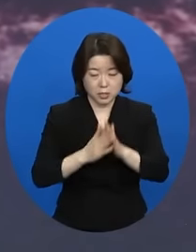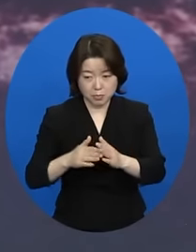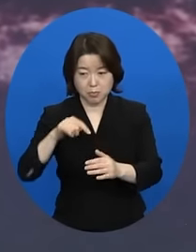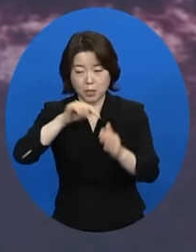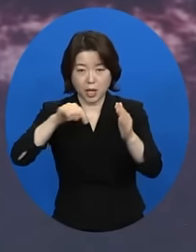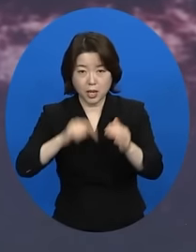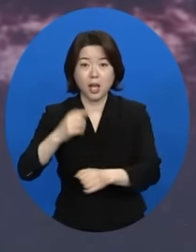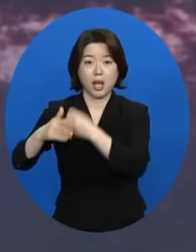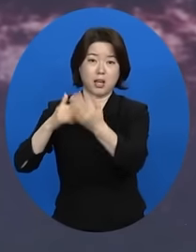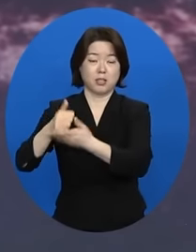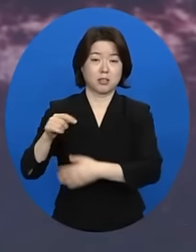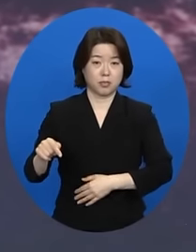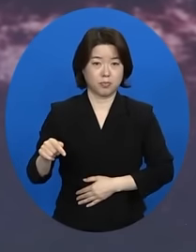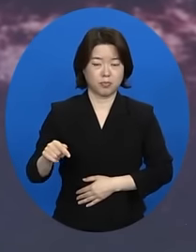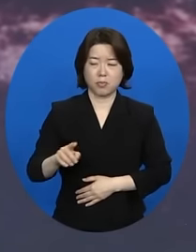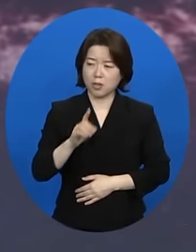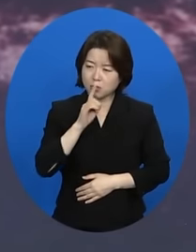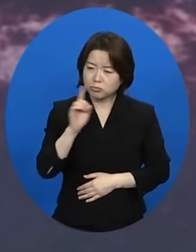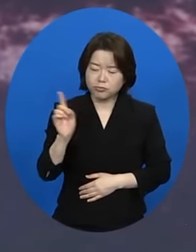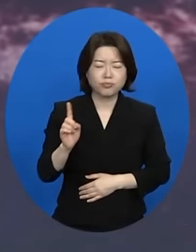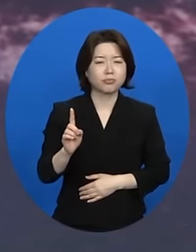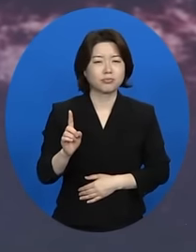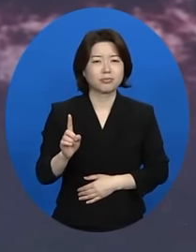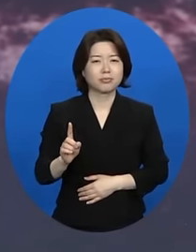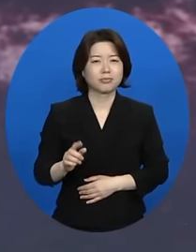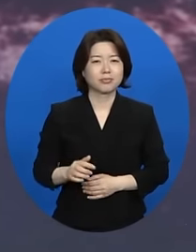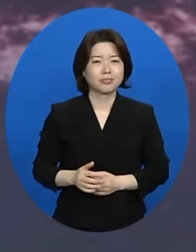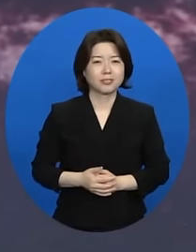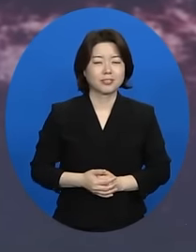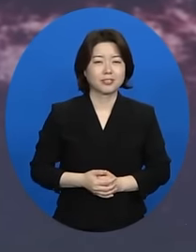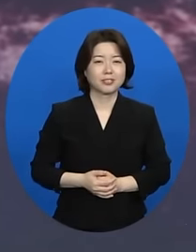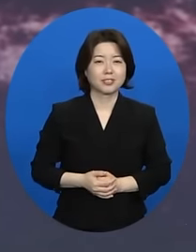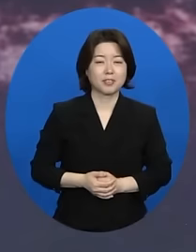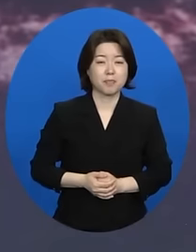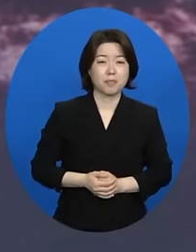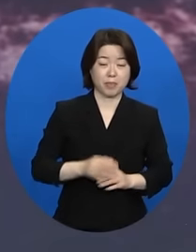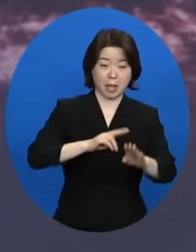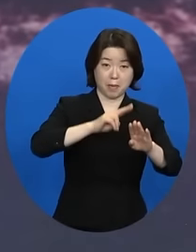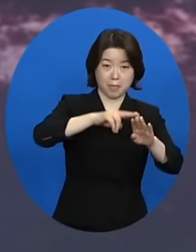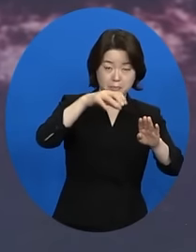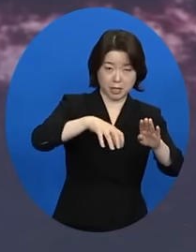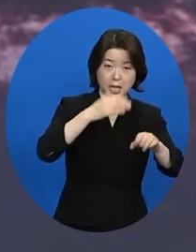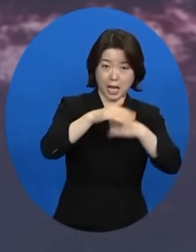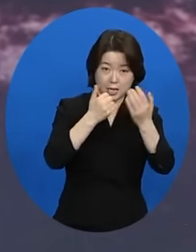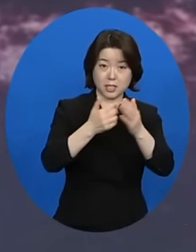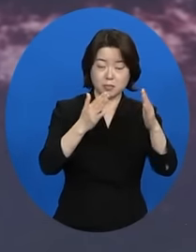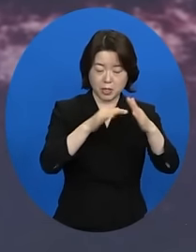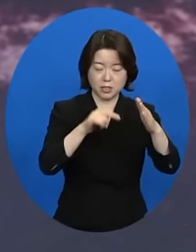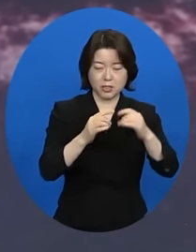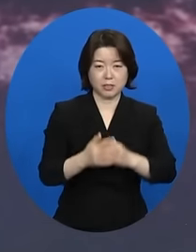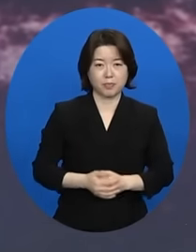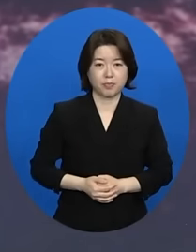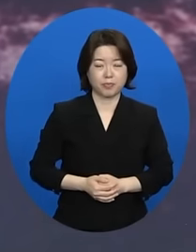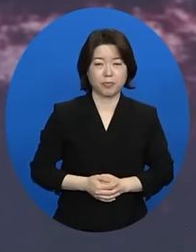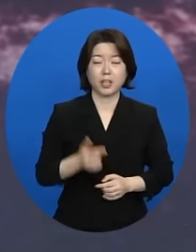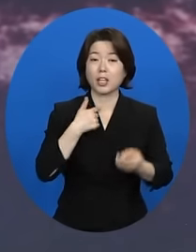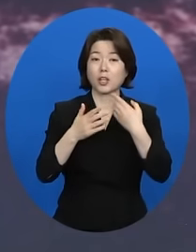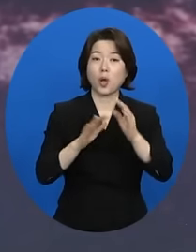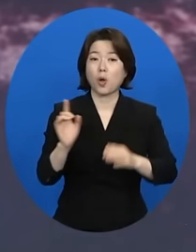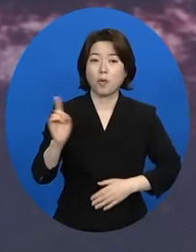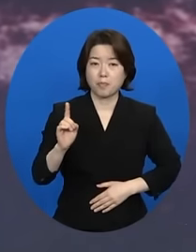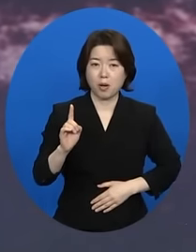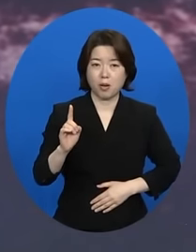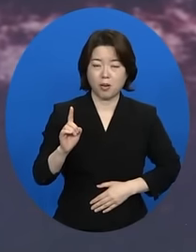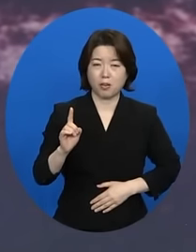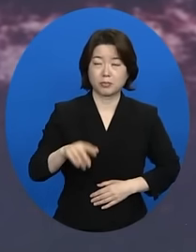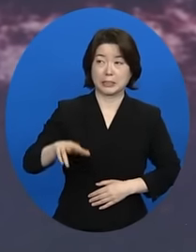하나님이에요. 이게 무슨 의미냐? 여러분 베델에서 야곱이 창세기 28장에 뭘 경험했냐면 서원을